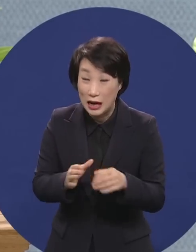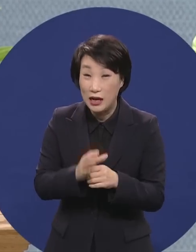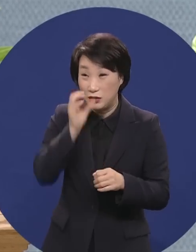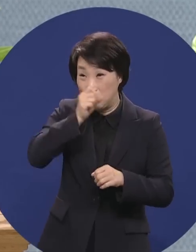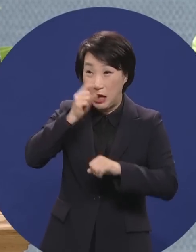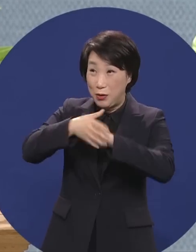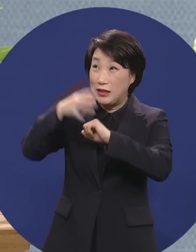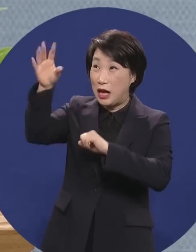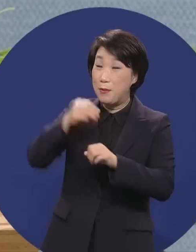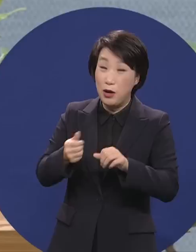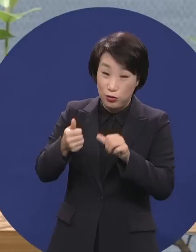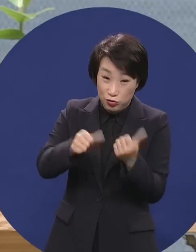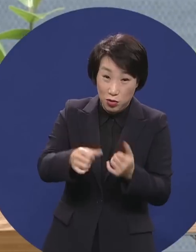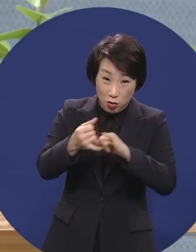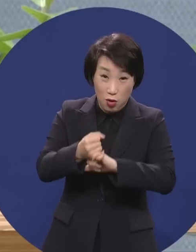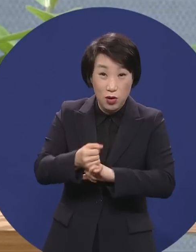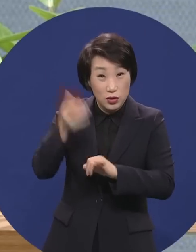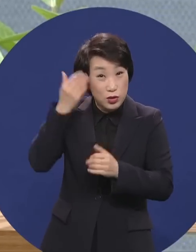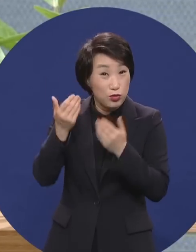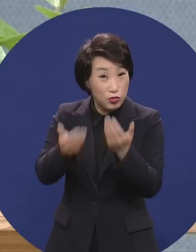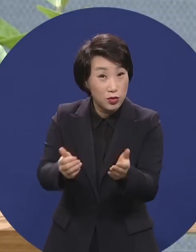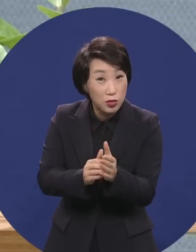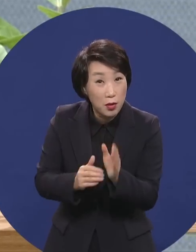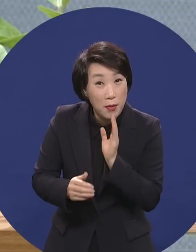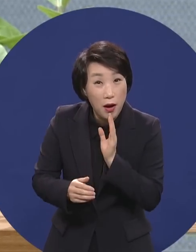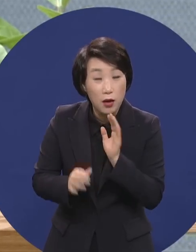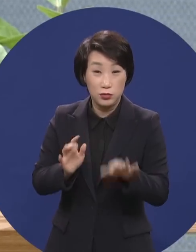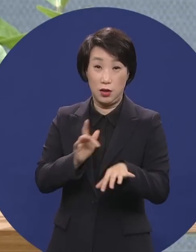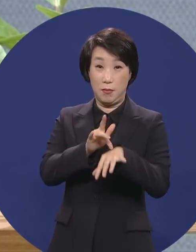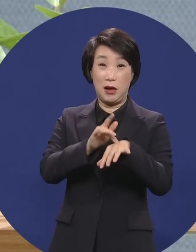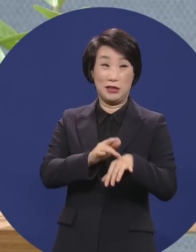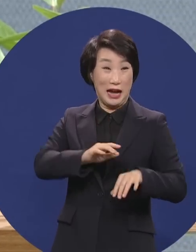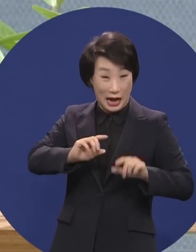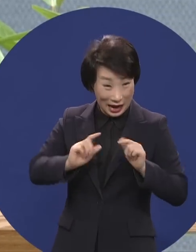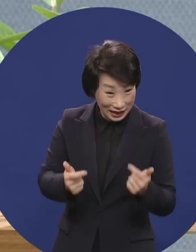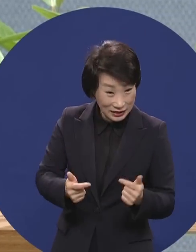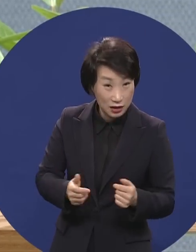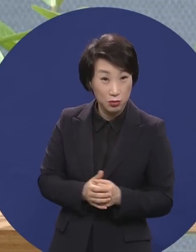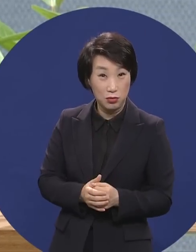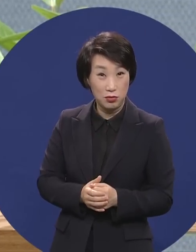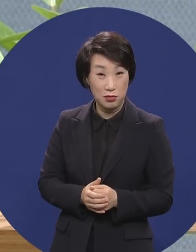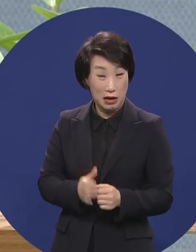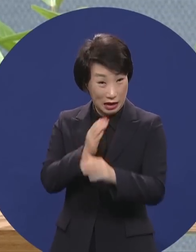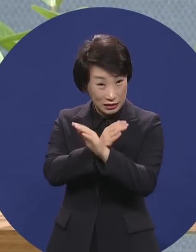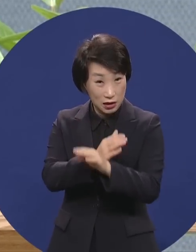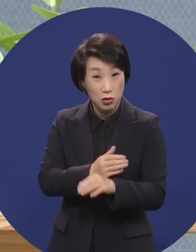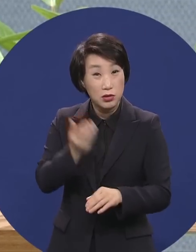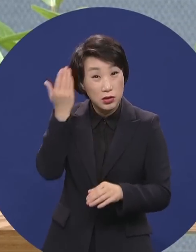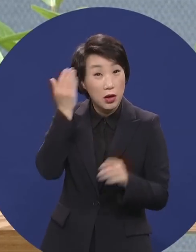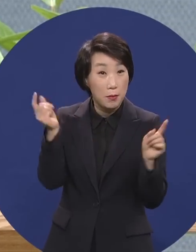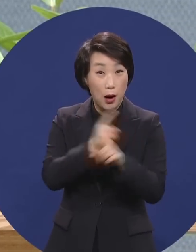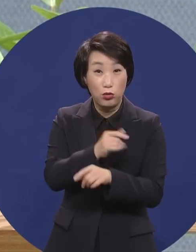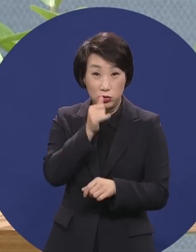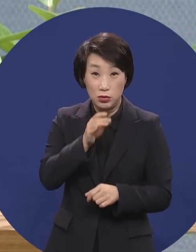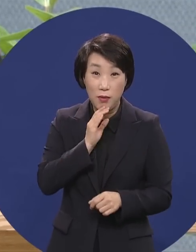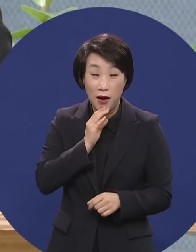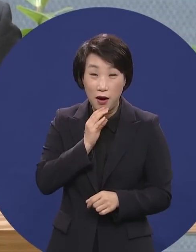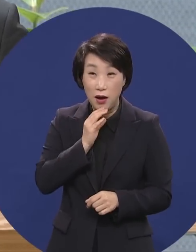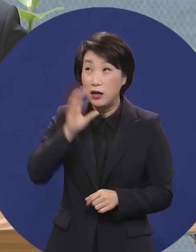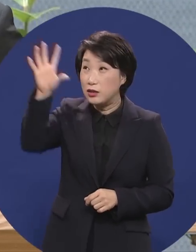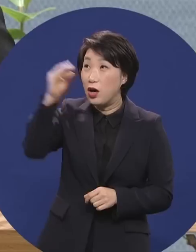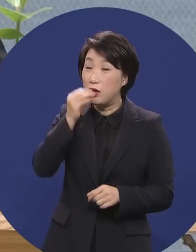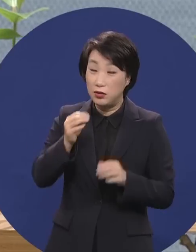정녕 죽는다는 지식을 부여했는데 마귀는 아니다 하고 그의 지식을 바꿔놔. 먹으면 네가